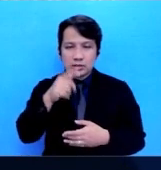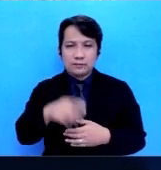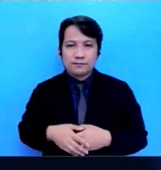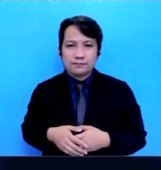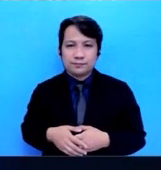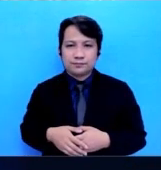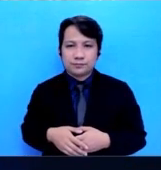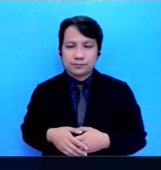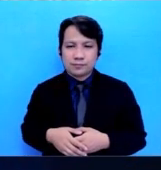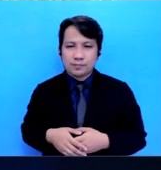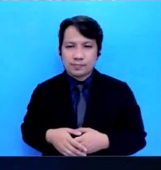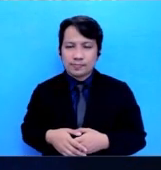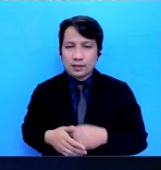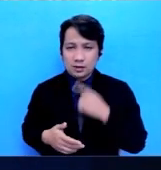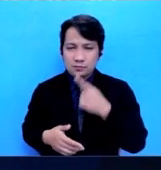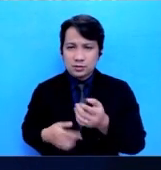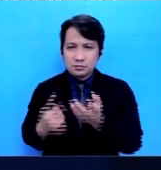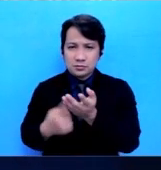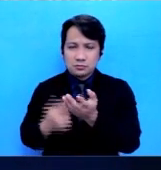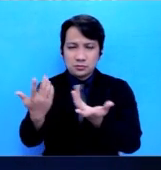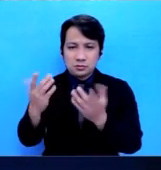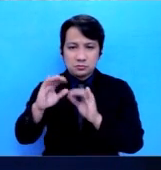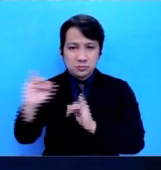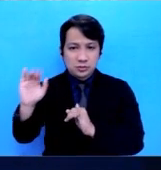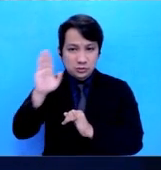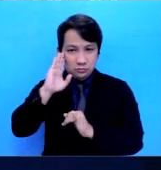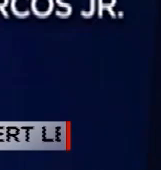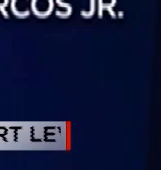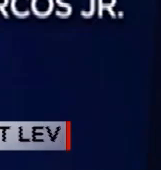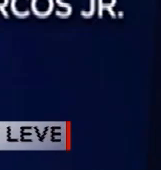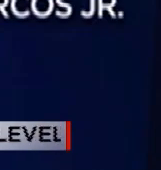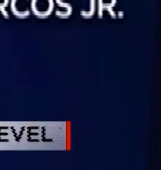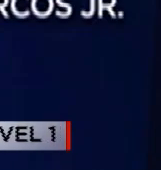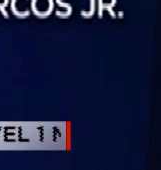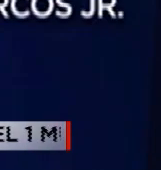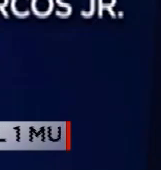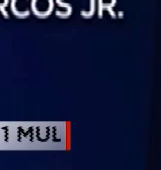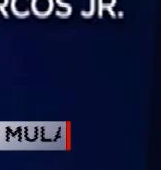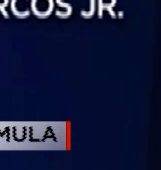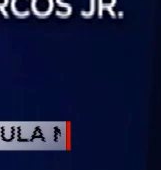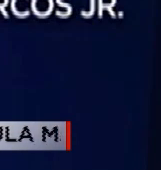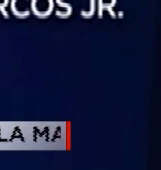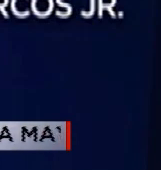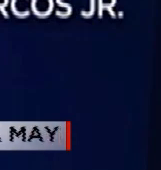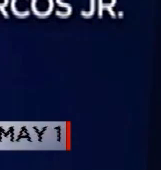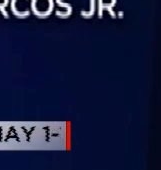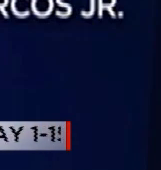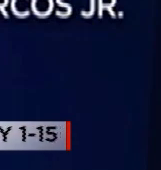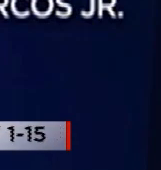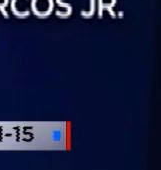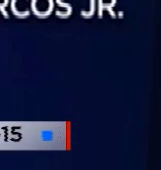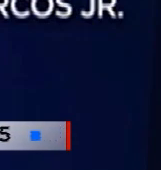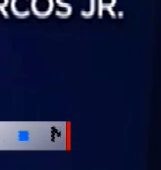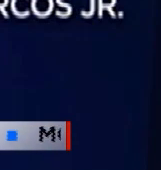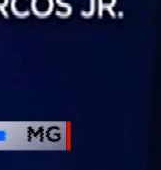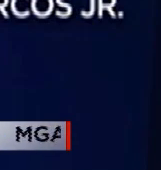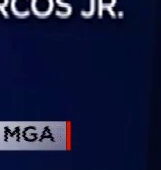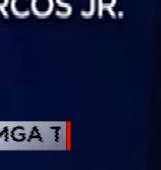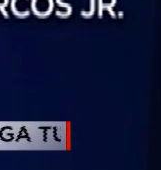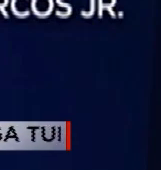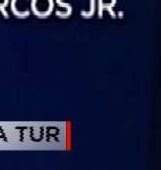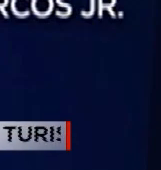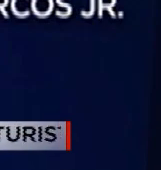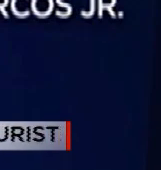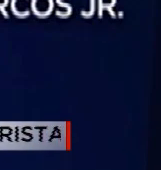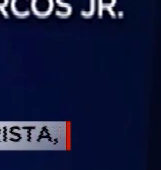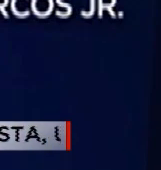Sa isang pahayag, sinabi naman ng kampo ni Marcos na hindi siya kakasa sa hamong debate ni Vice President Robredo. Ayon sa tagapagsalita